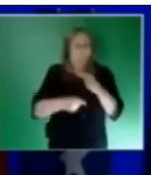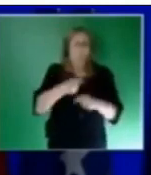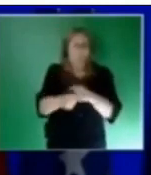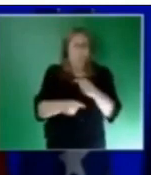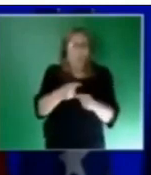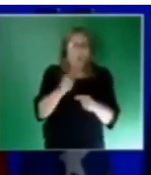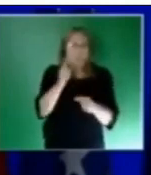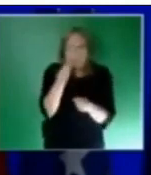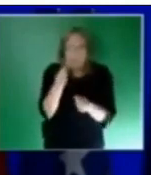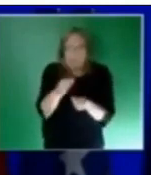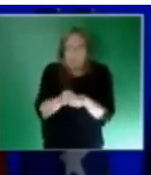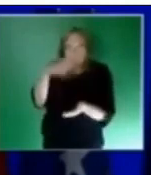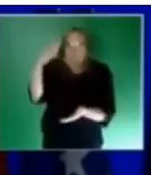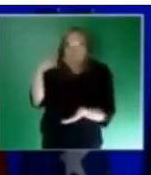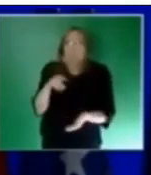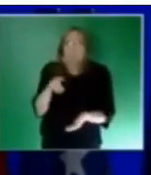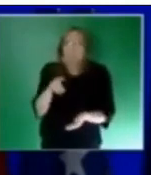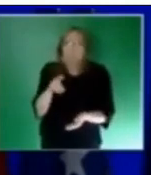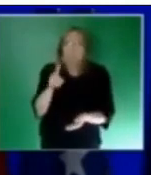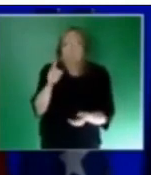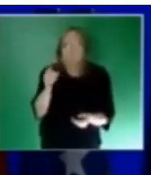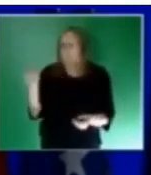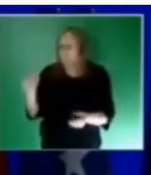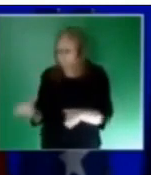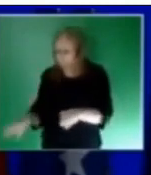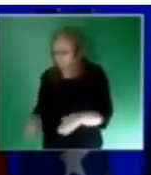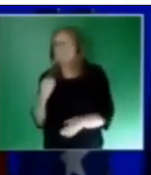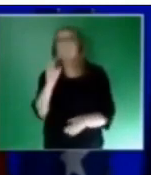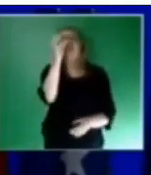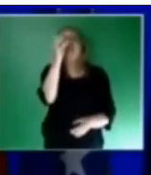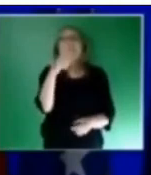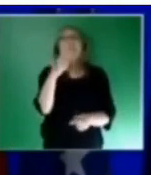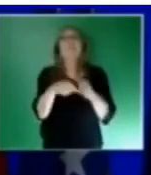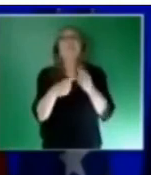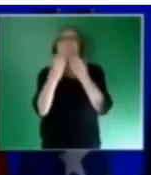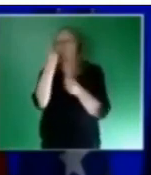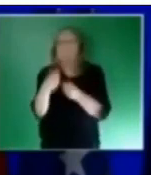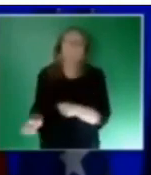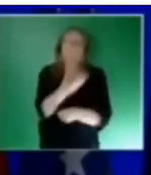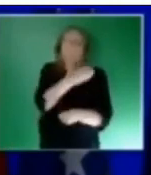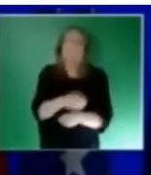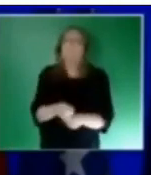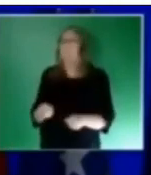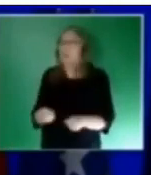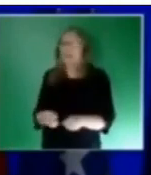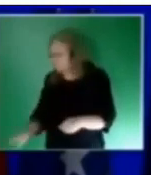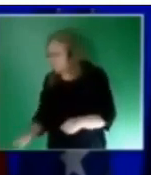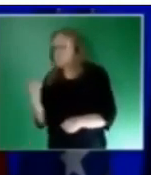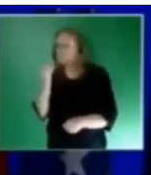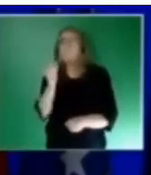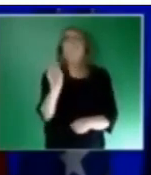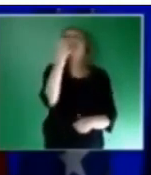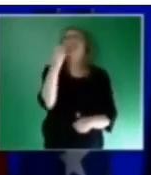Carter poltico Nos diciendo la neid De empezar aar por otra cultura no